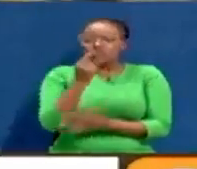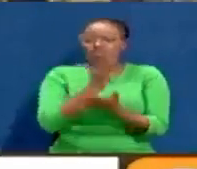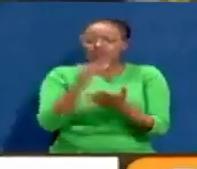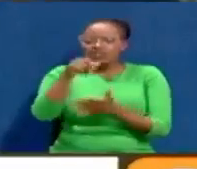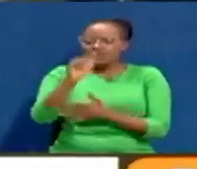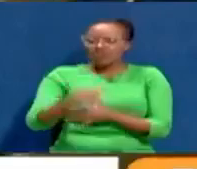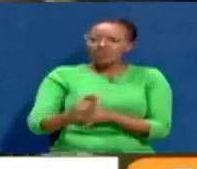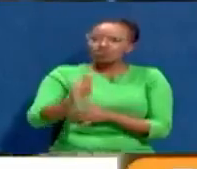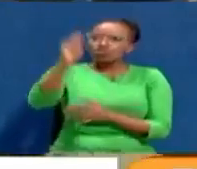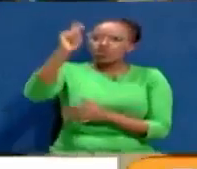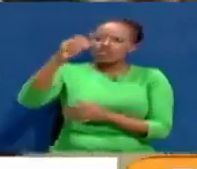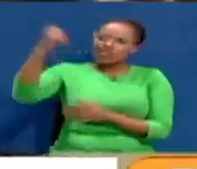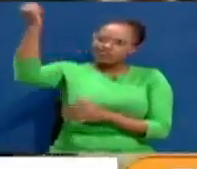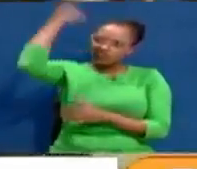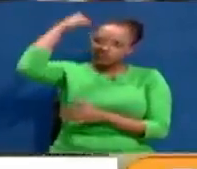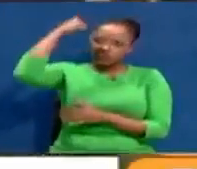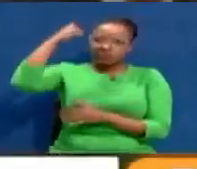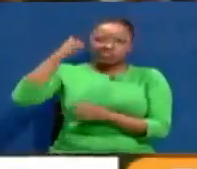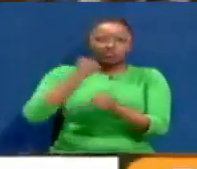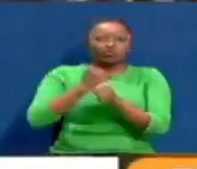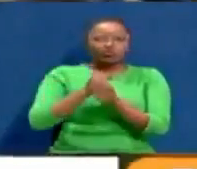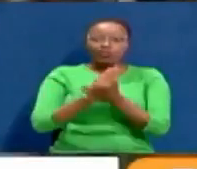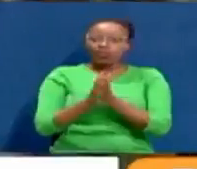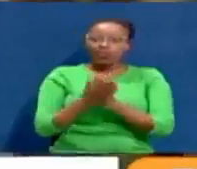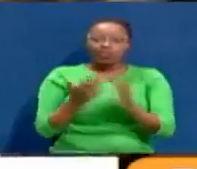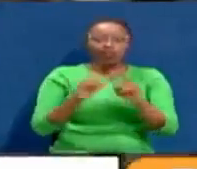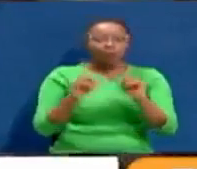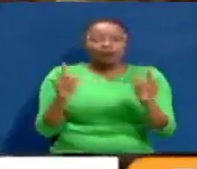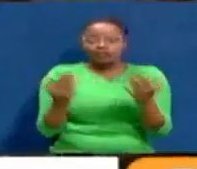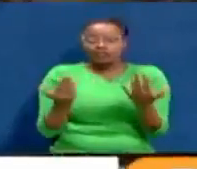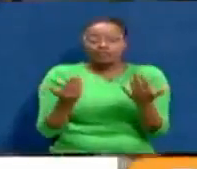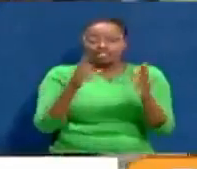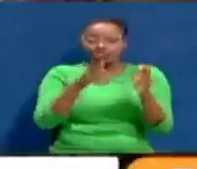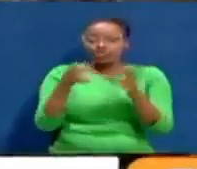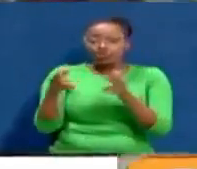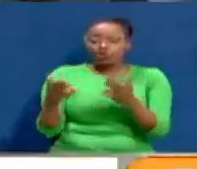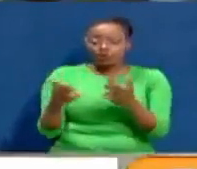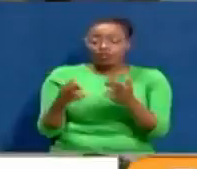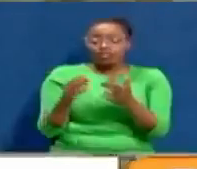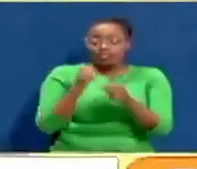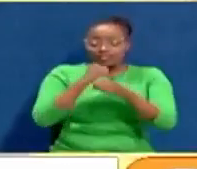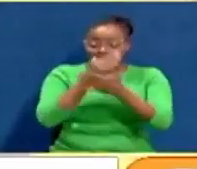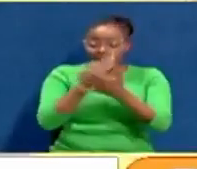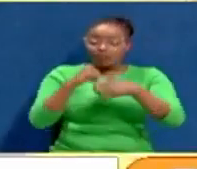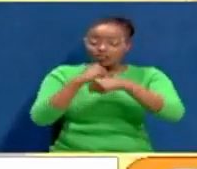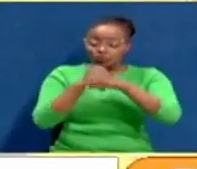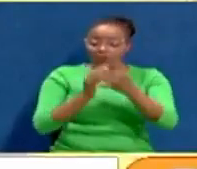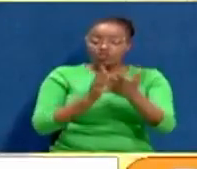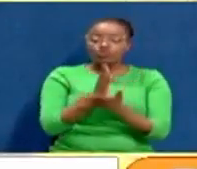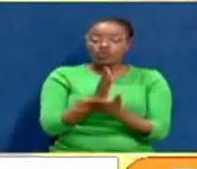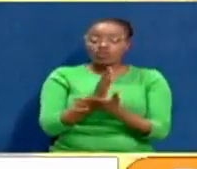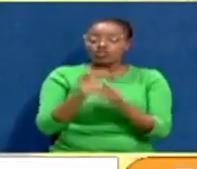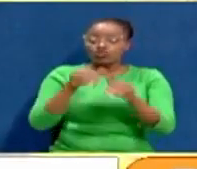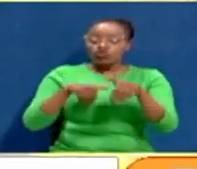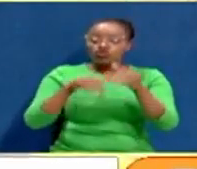yeye ni mrefu. Yeye hata akiamua kukugota hivi, huwezi fanya lolote. Lakini jambo ambalo nina make sure ku maintain